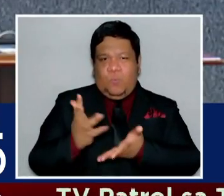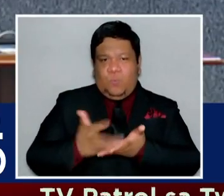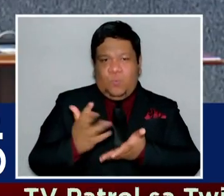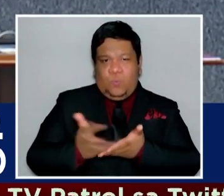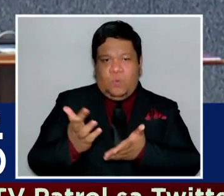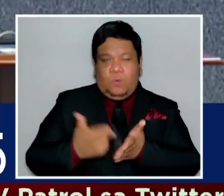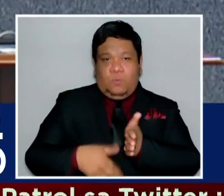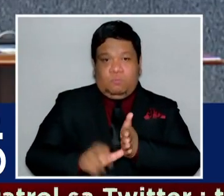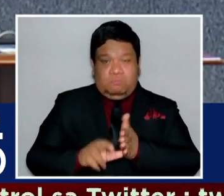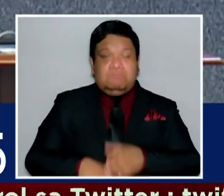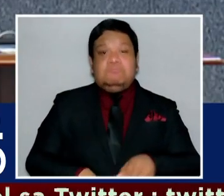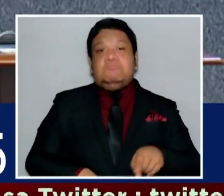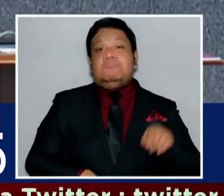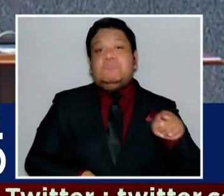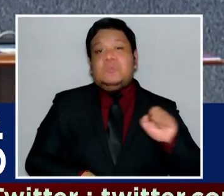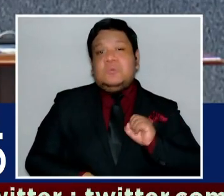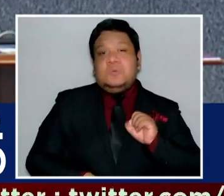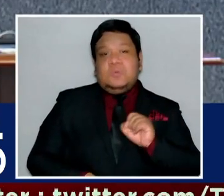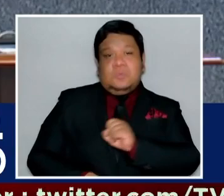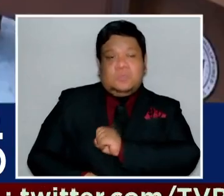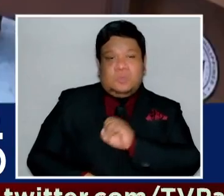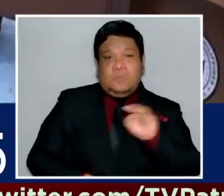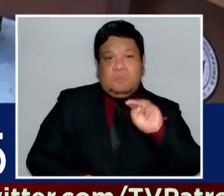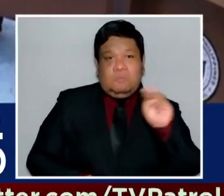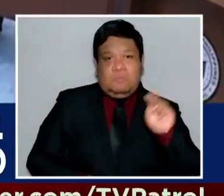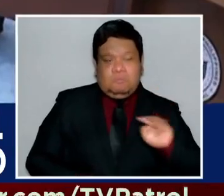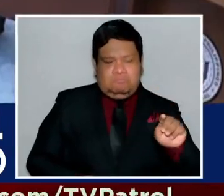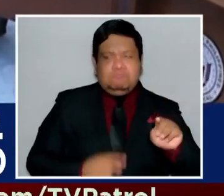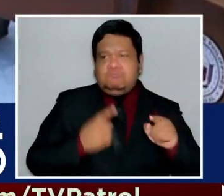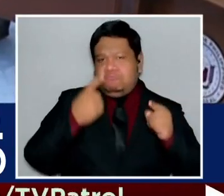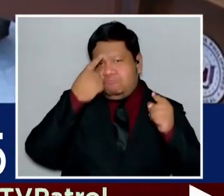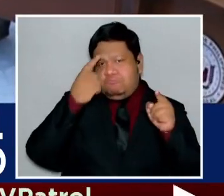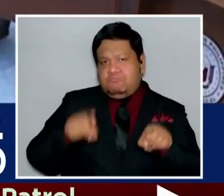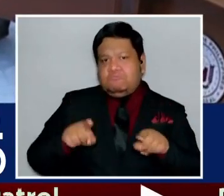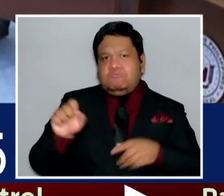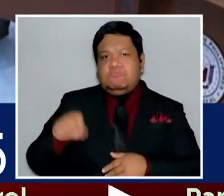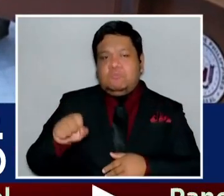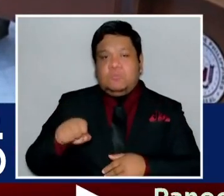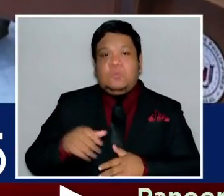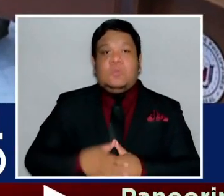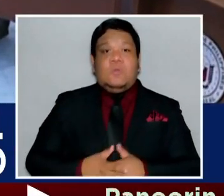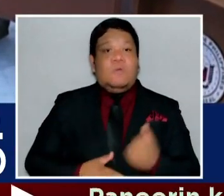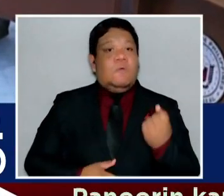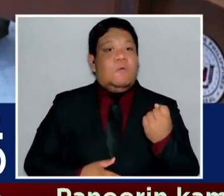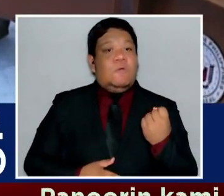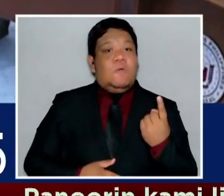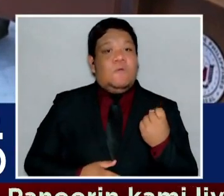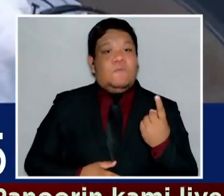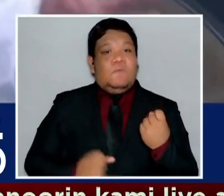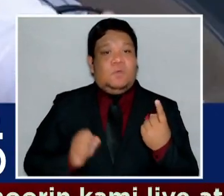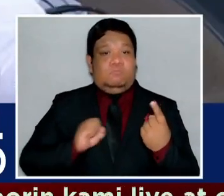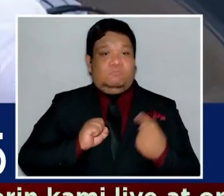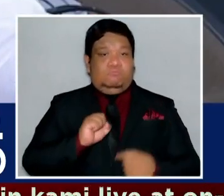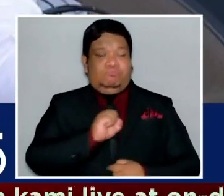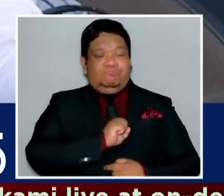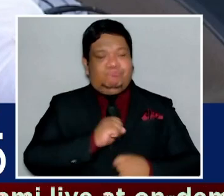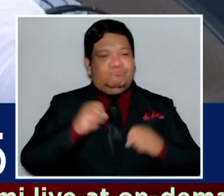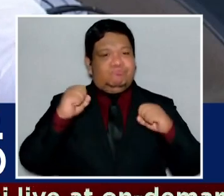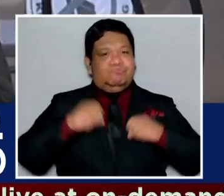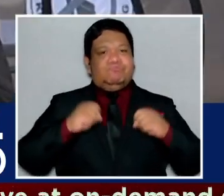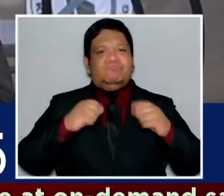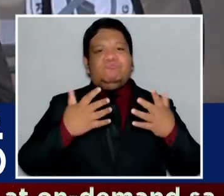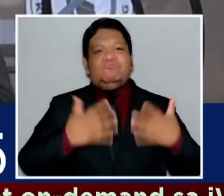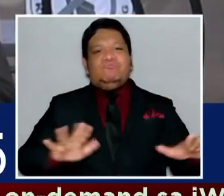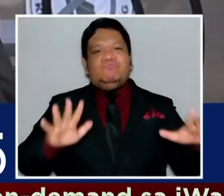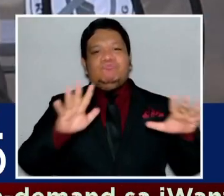na sinang-ayunan ni Senate President Mig Zubiri. 11 ang pumabor na tapusin na ang period of interpellation at sina Pimentel at